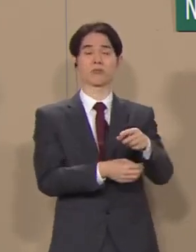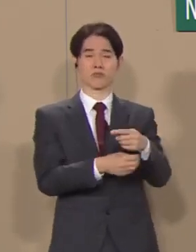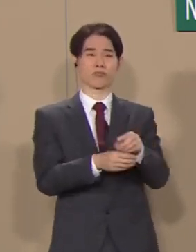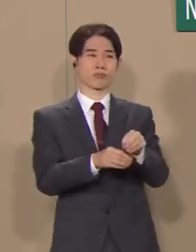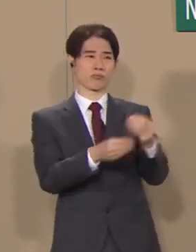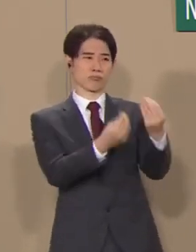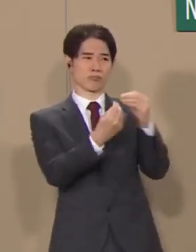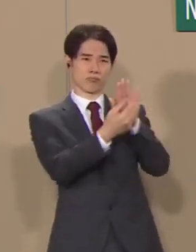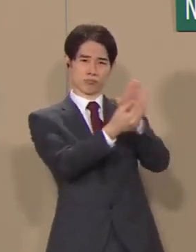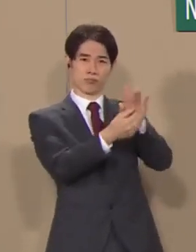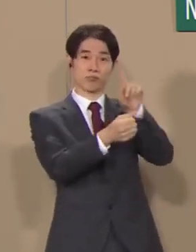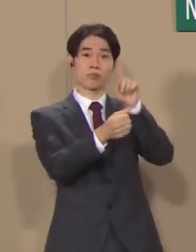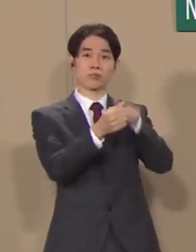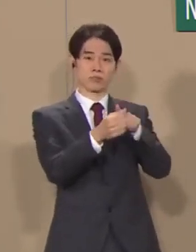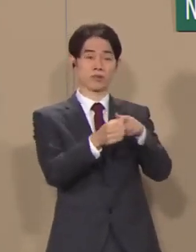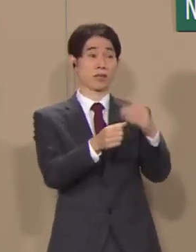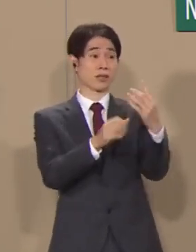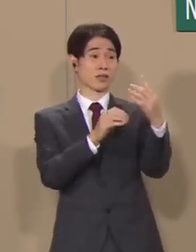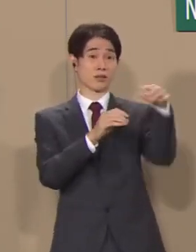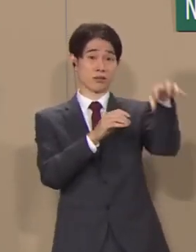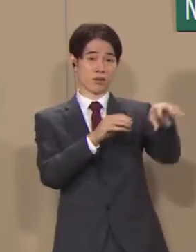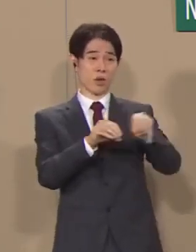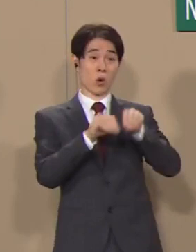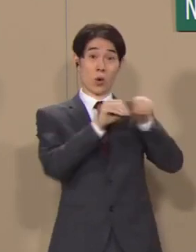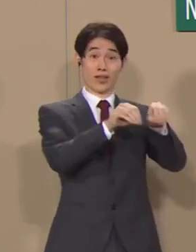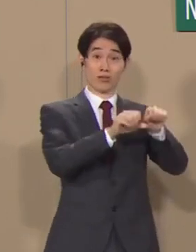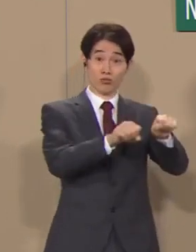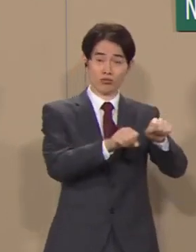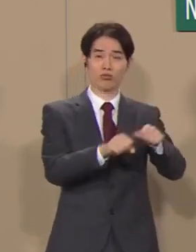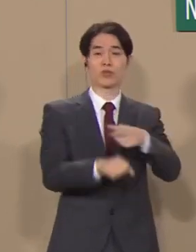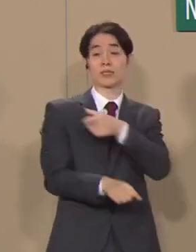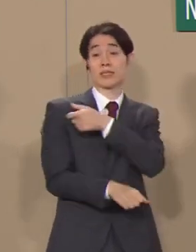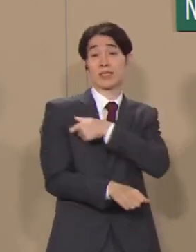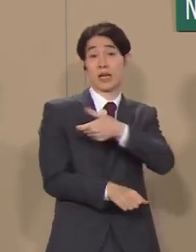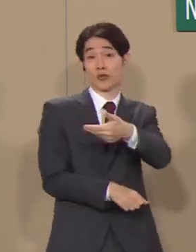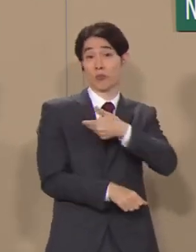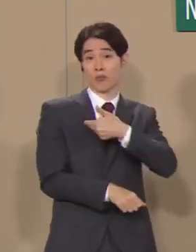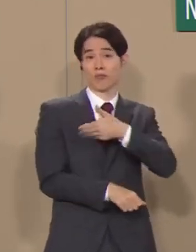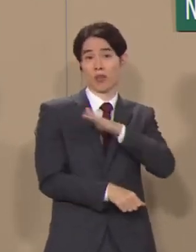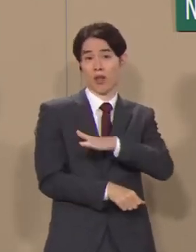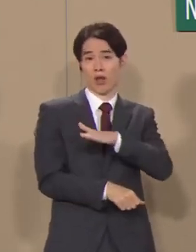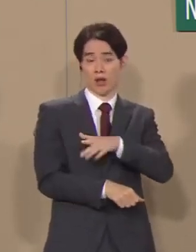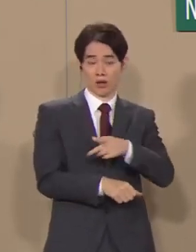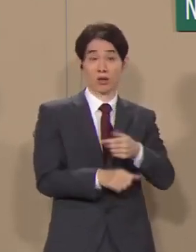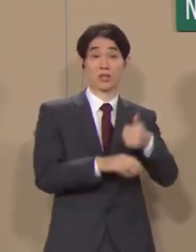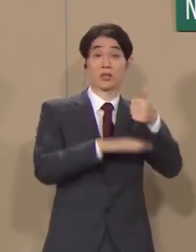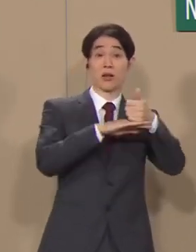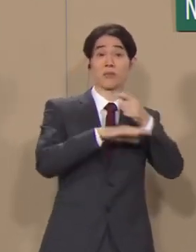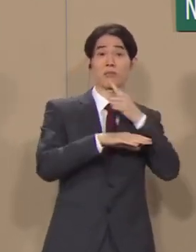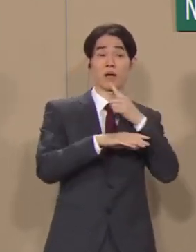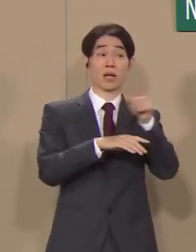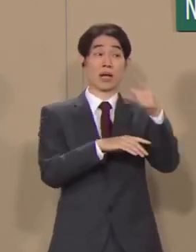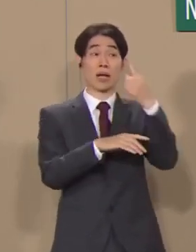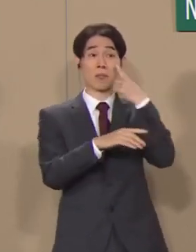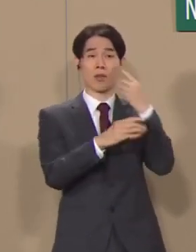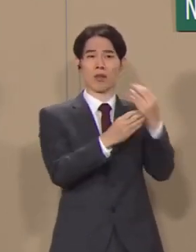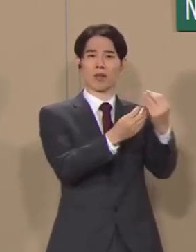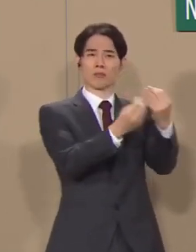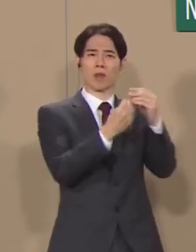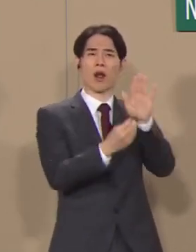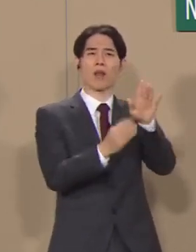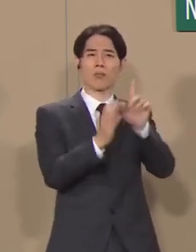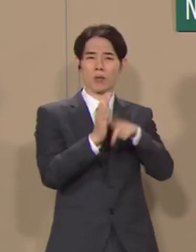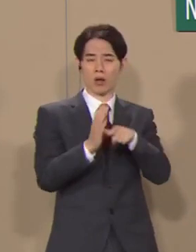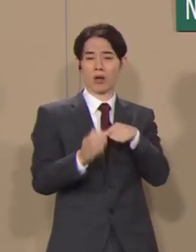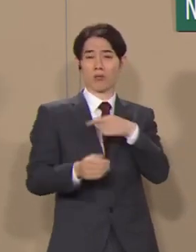防止するために敵基地を攻撃するのかという記者の質問に対し第一撃があったら直ちに敵